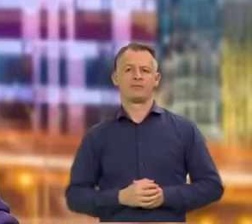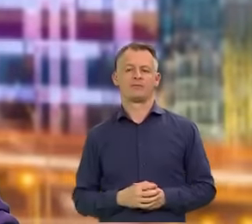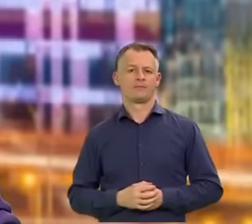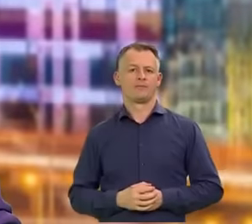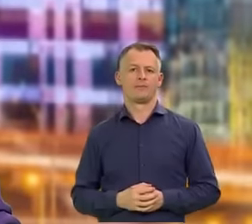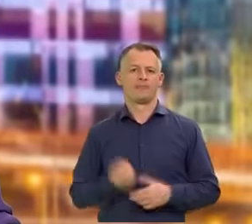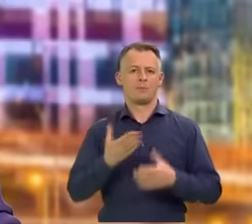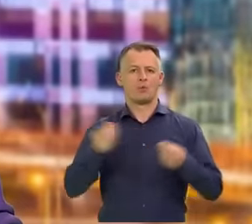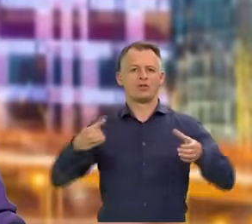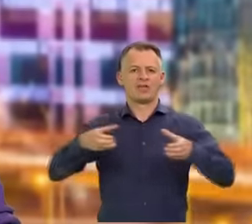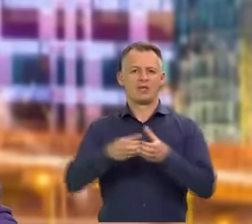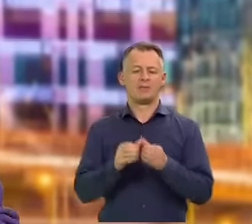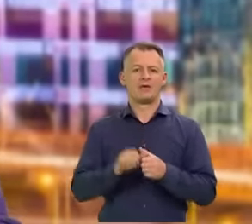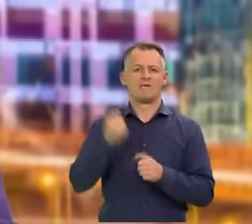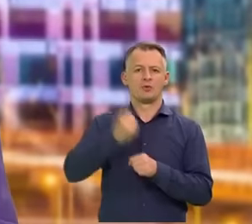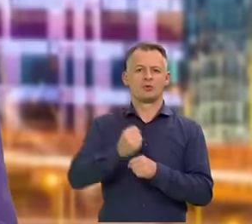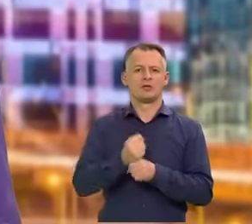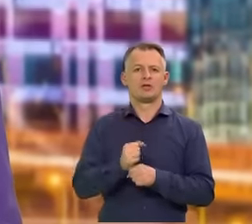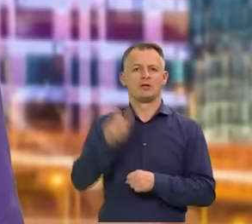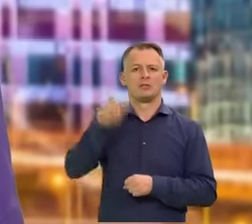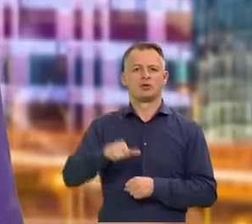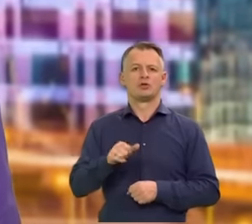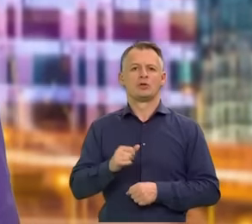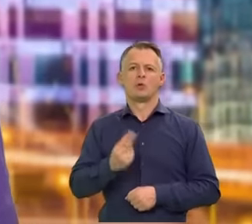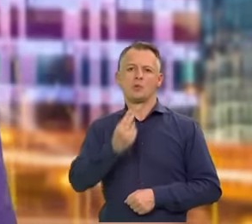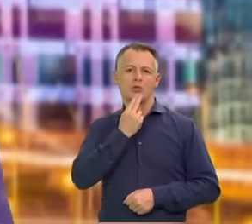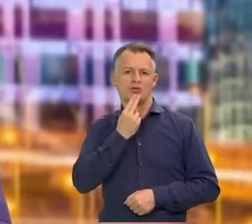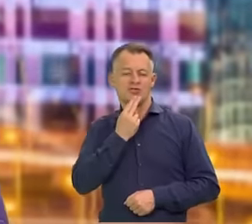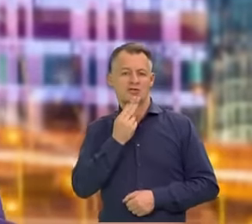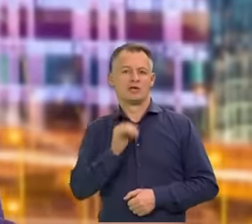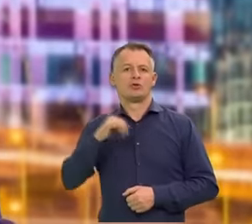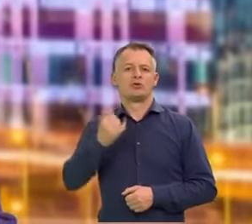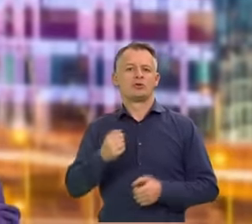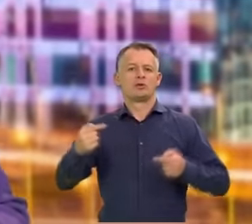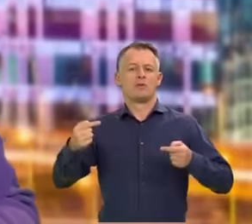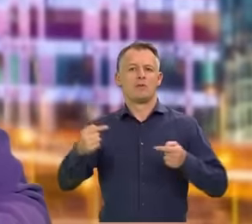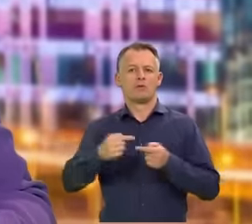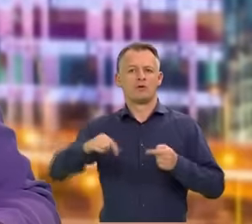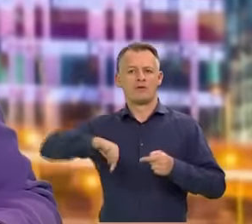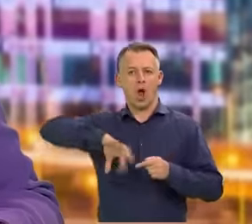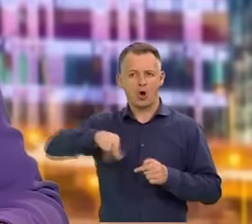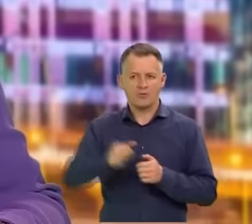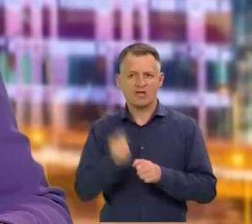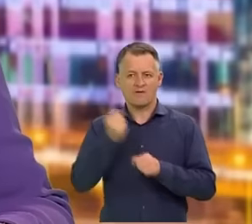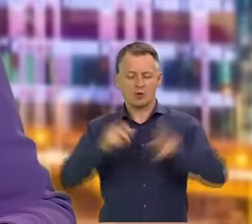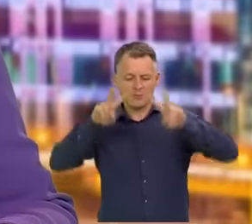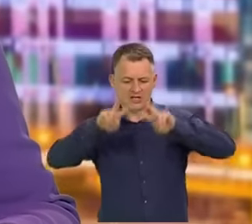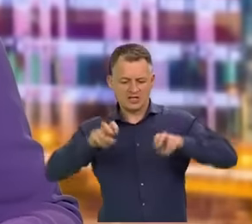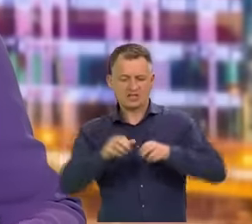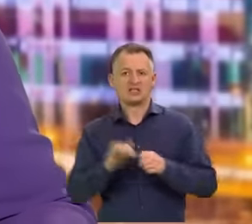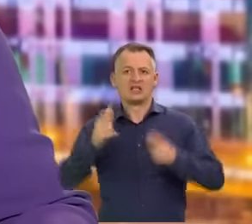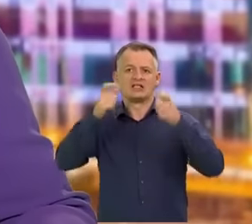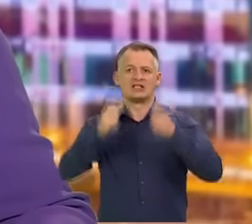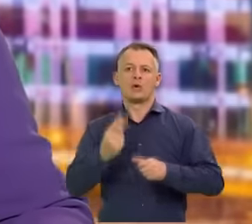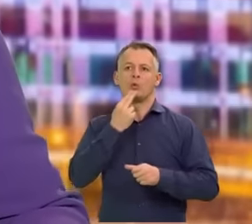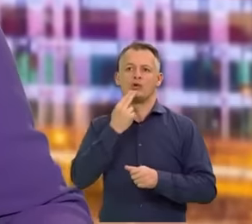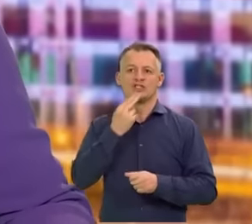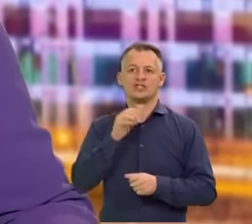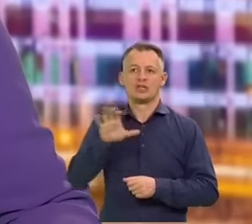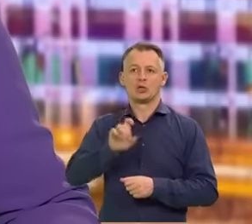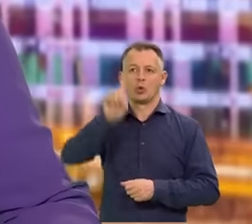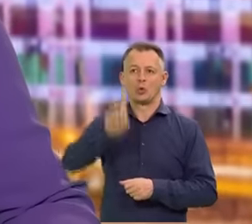Mai multe echipe formate din ofițeri ai Direcției Generale Anticorupție au făcut în această dimineață percheziții la sediul Poliției Locale Sector 1